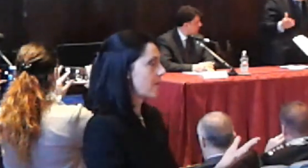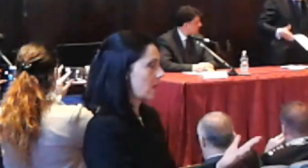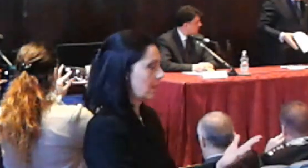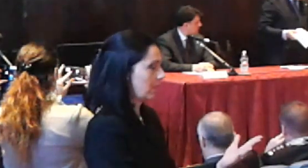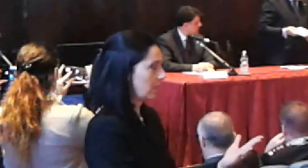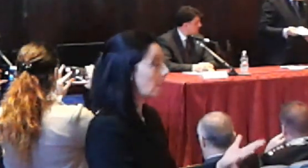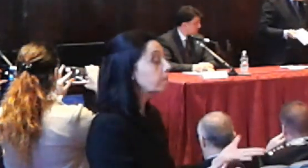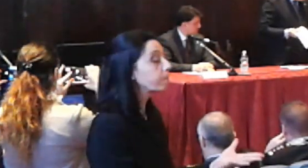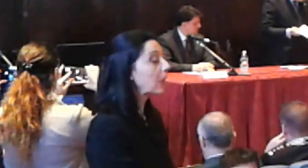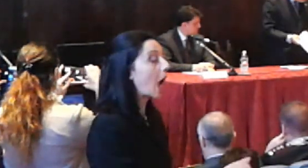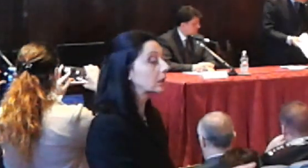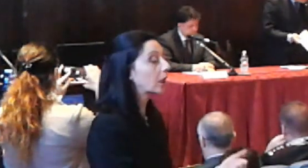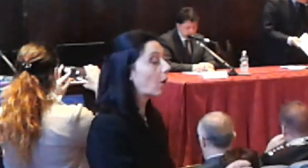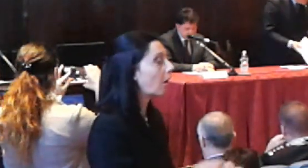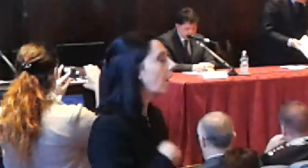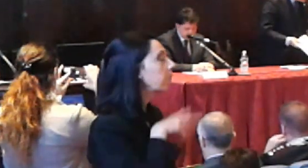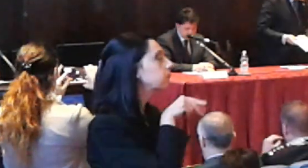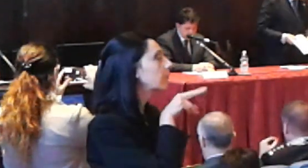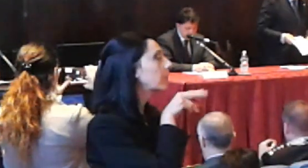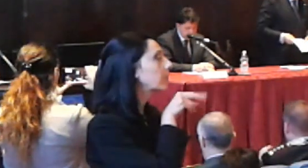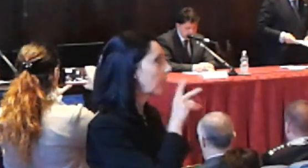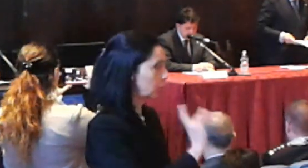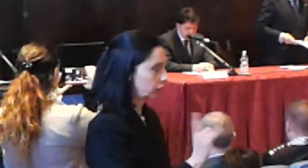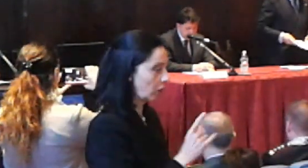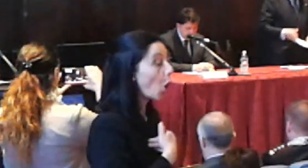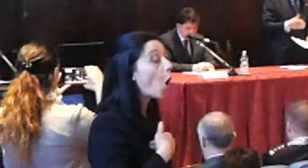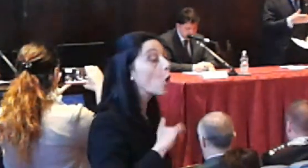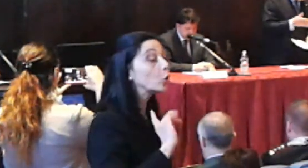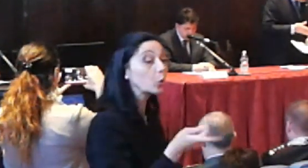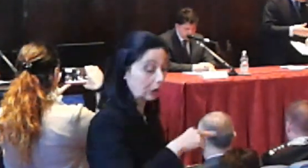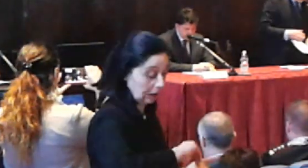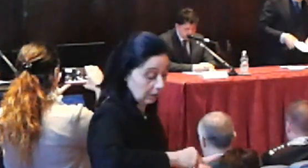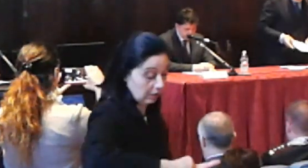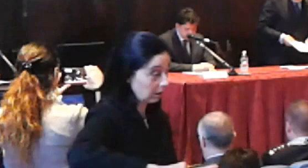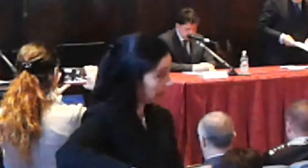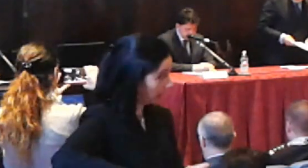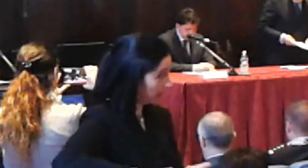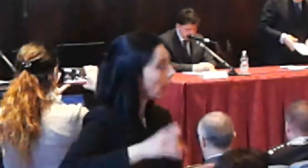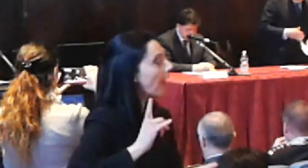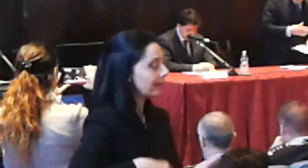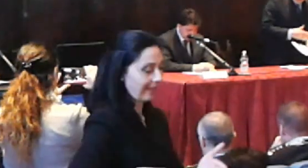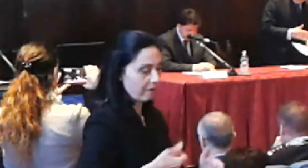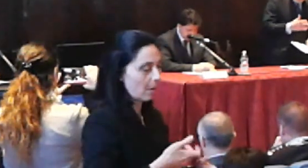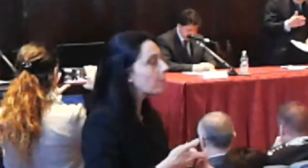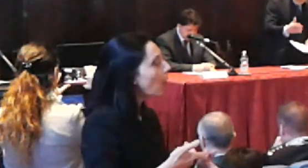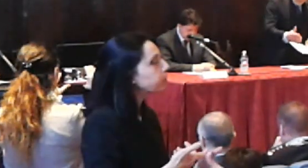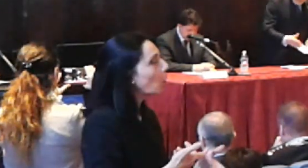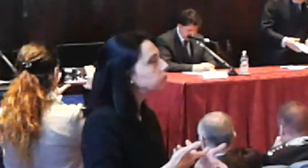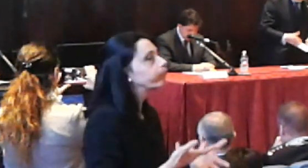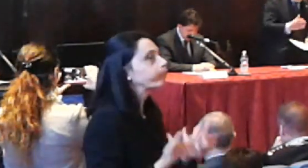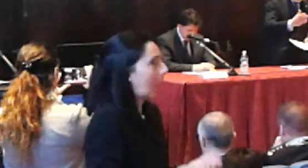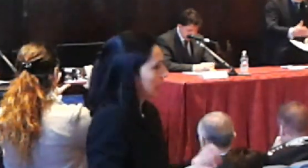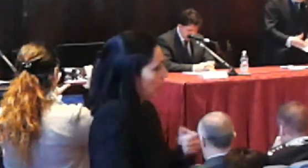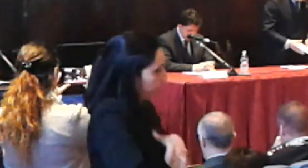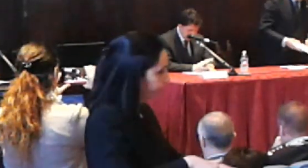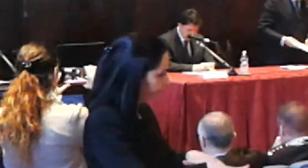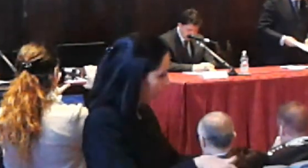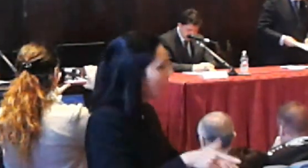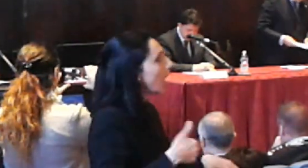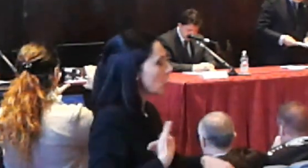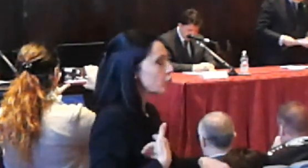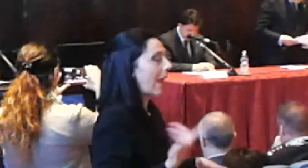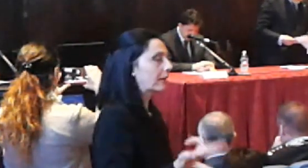Tutte le componenti che sottoscriveranno tra poco, sia che appartengono alla regione, agli enti locali, alle forze dello Stato,